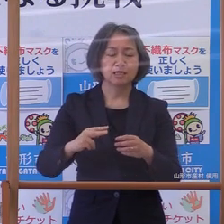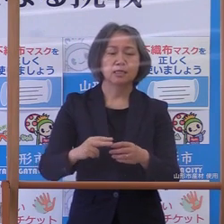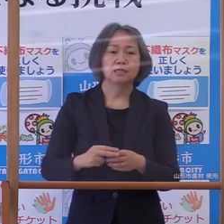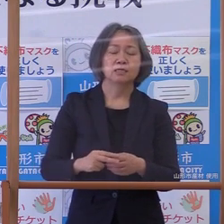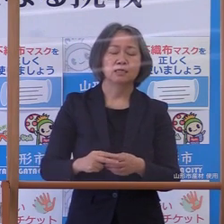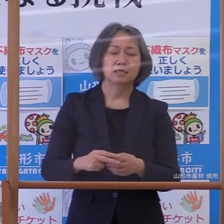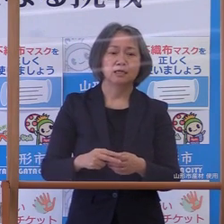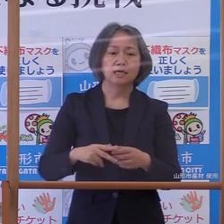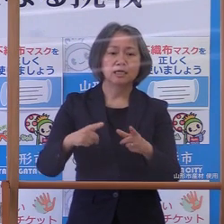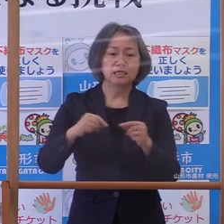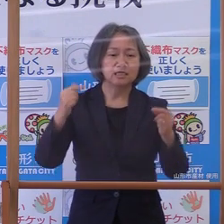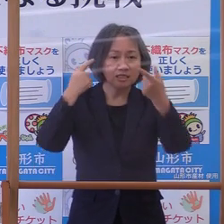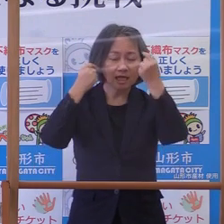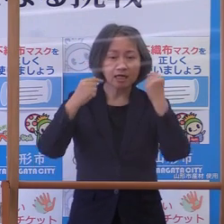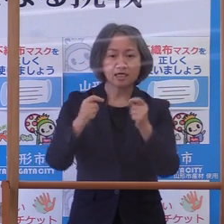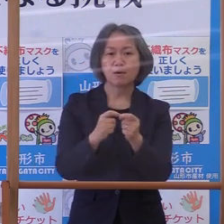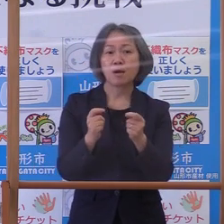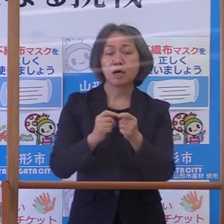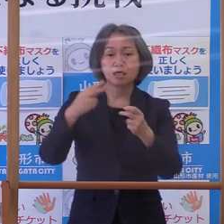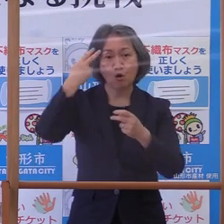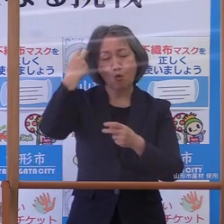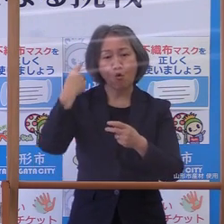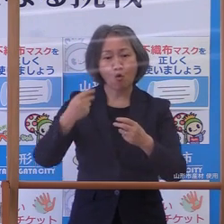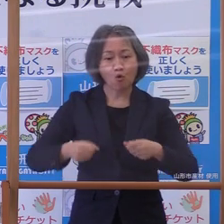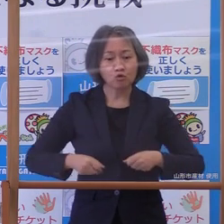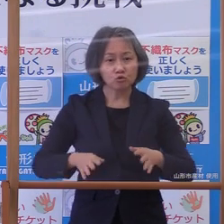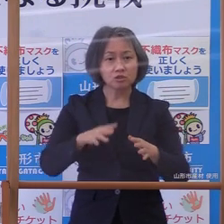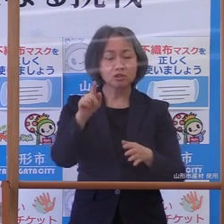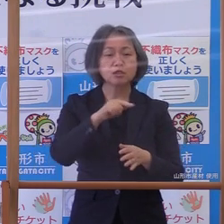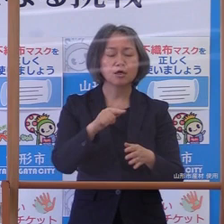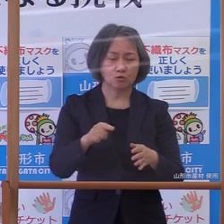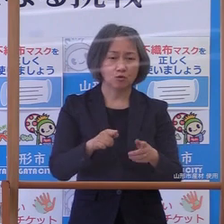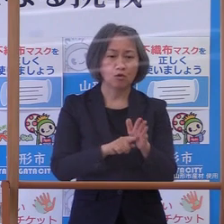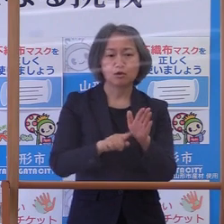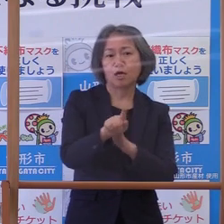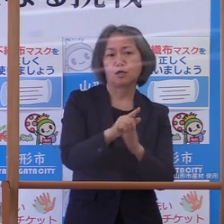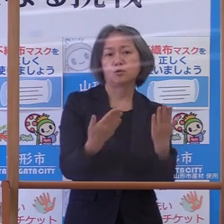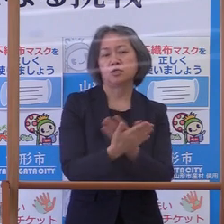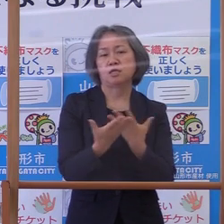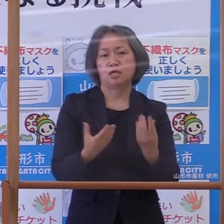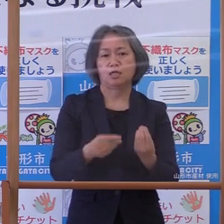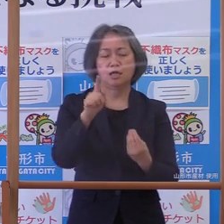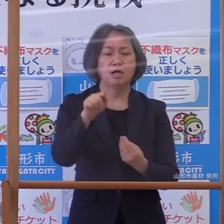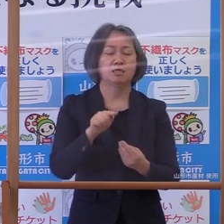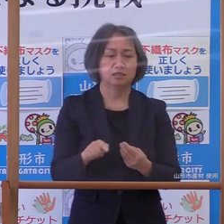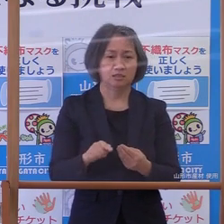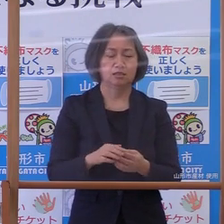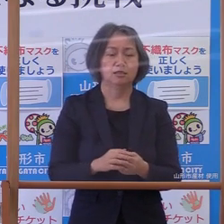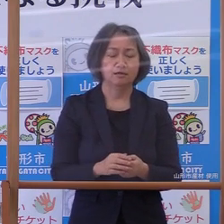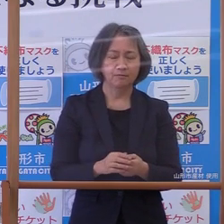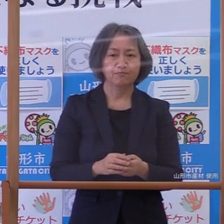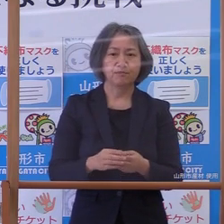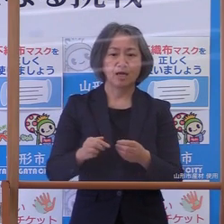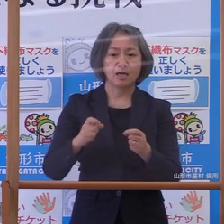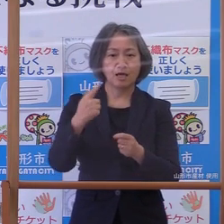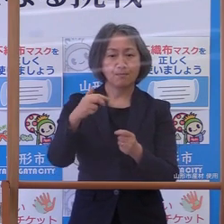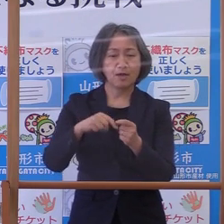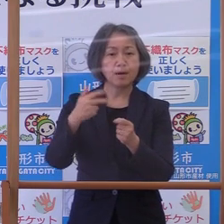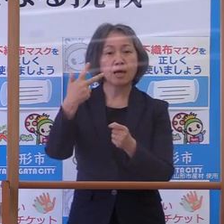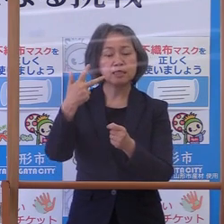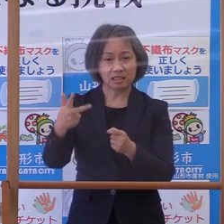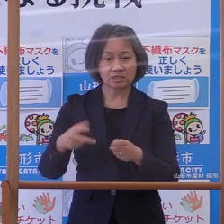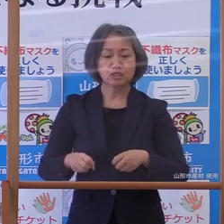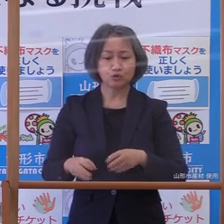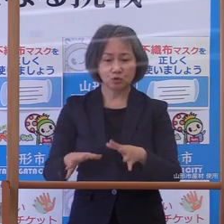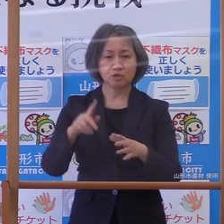身の方も代表に内定されたようで、市長、その、市出身の方4人、市内の高